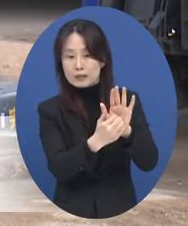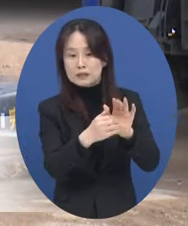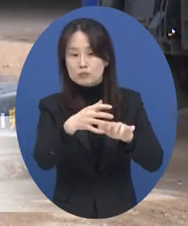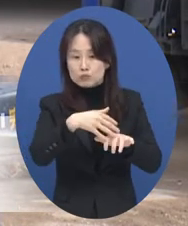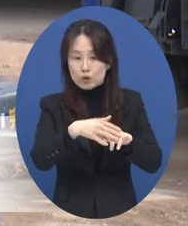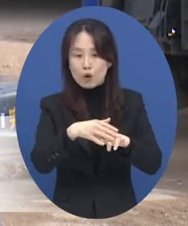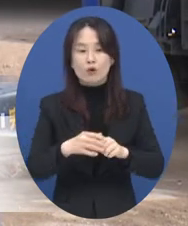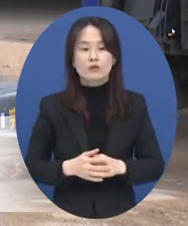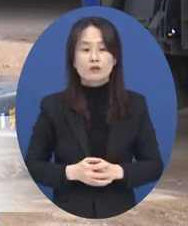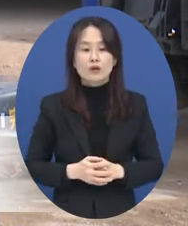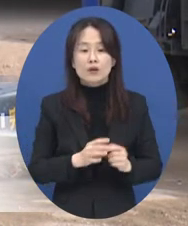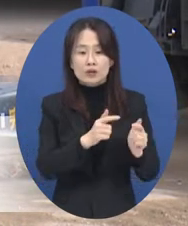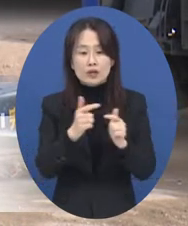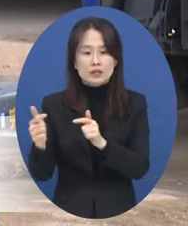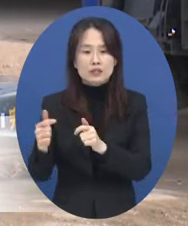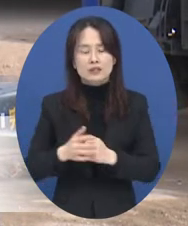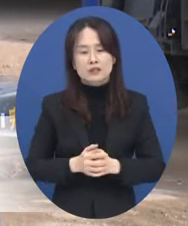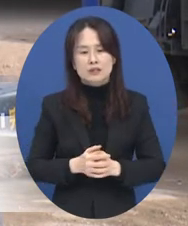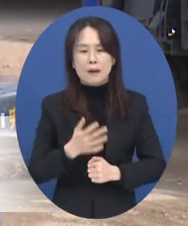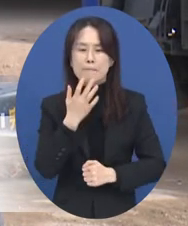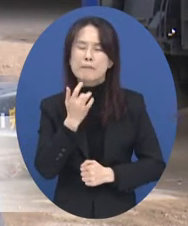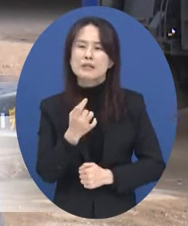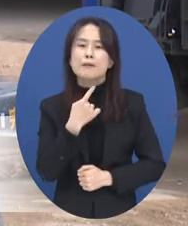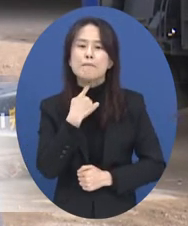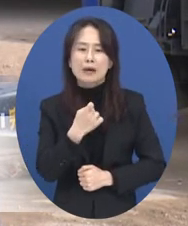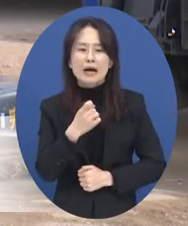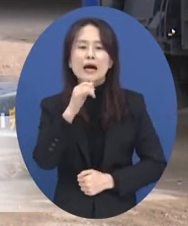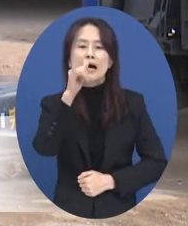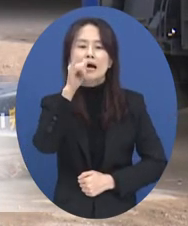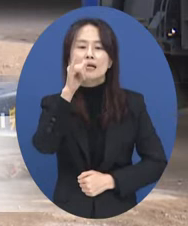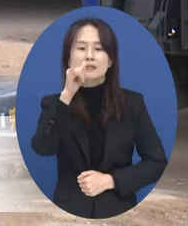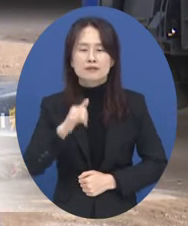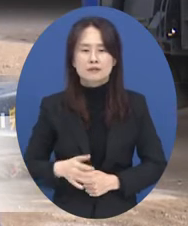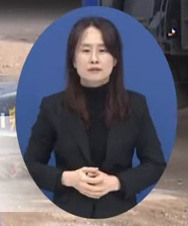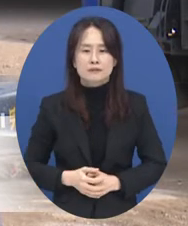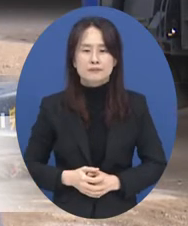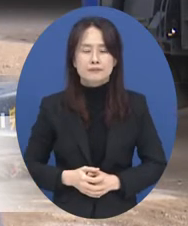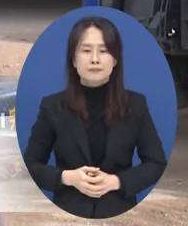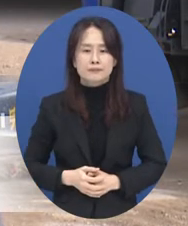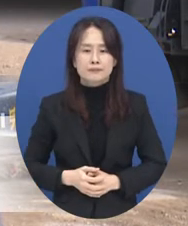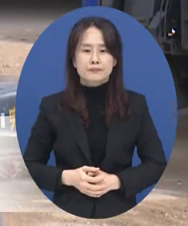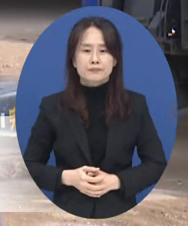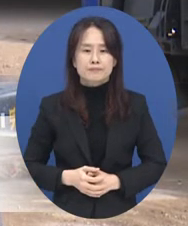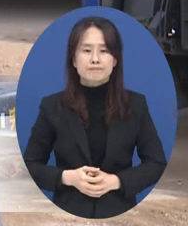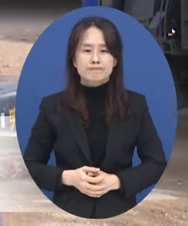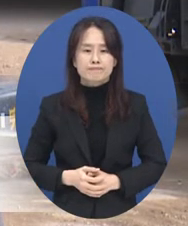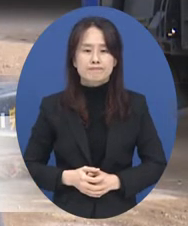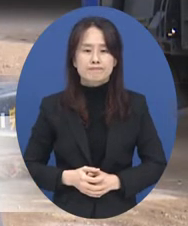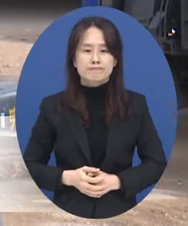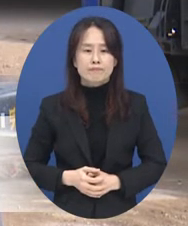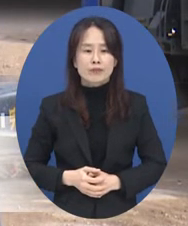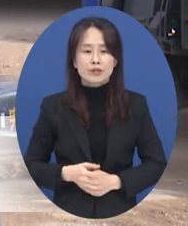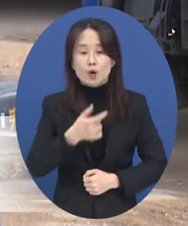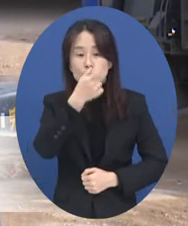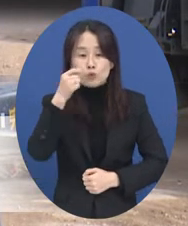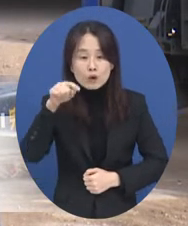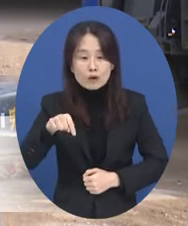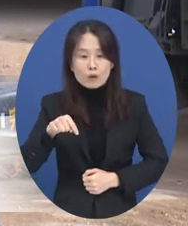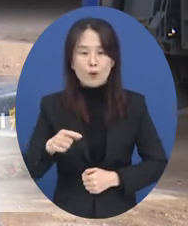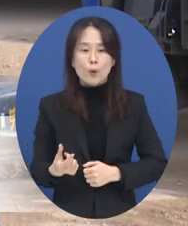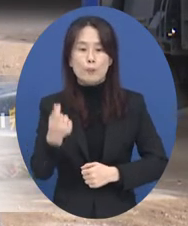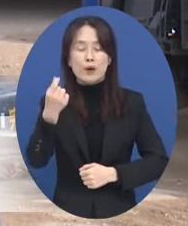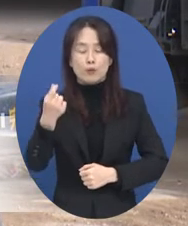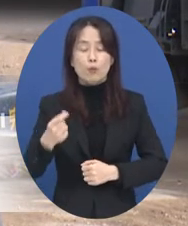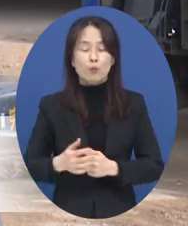나감을 방금 한 이라든가 이런건 이런것들 저도 간간히 한다고 하지만 은 누락하는 경우가 종종 있거든요 그런 미흡한